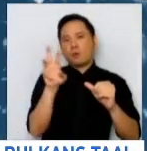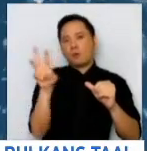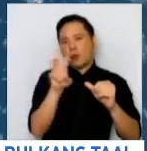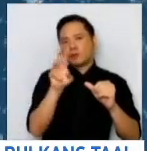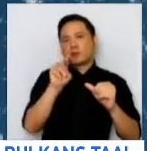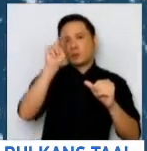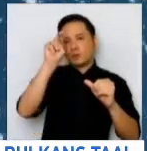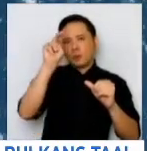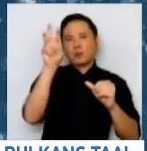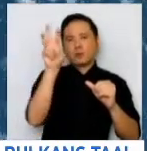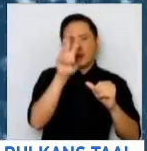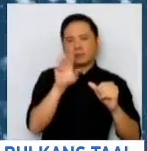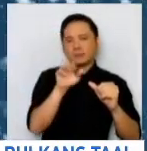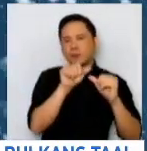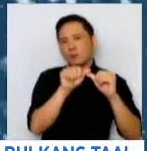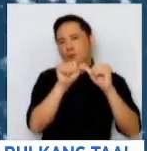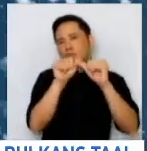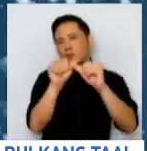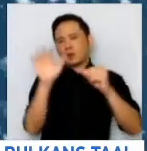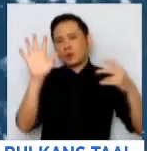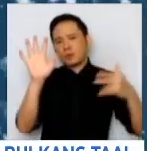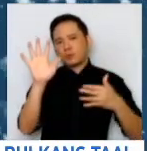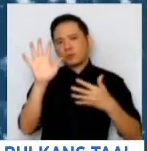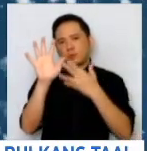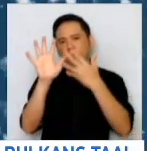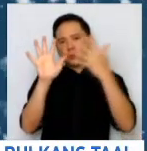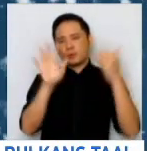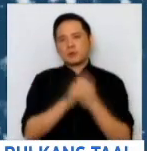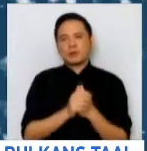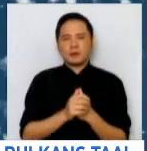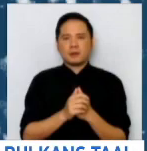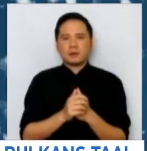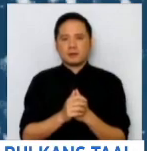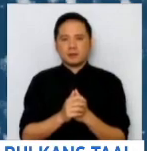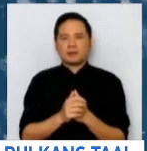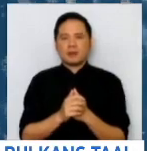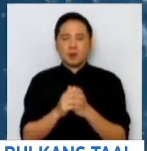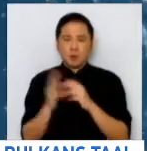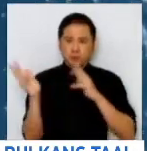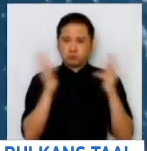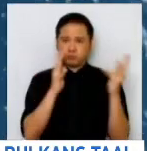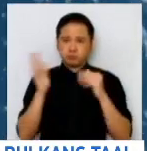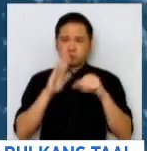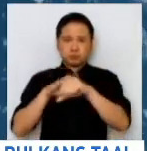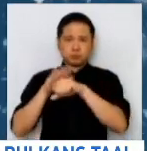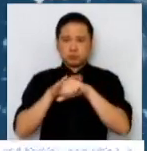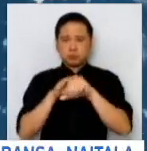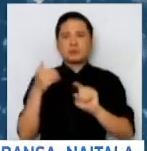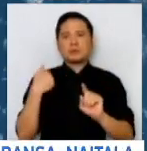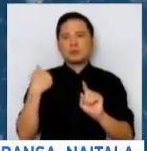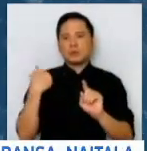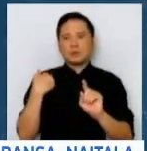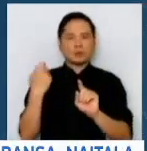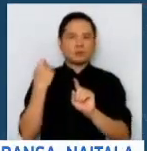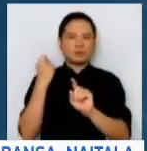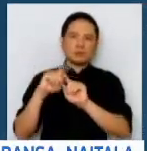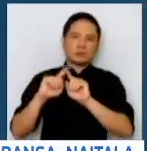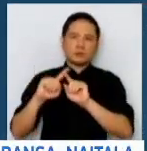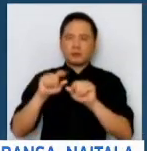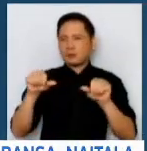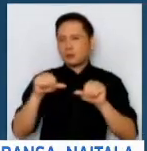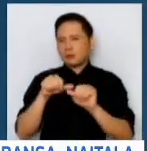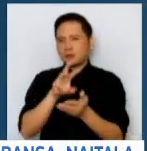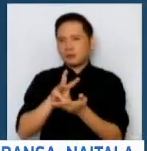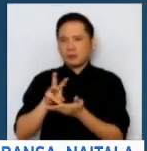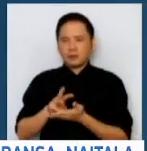20 kilometers per hour. Wala pa rin nakataas na tropical cyclone wind signal sa kahit saang bahagi ng bansa. Sa latest track ng